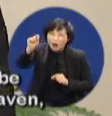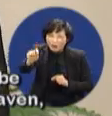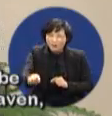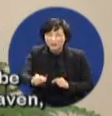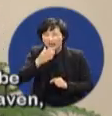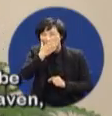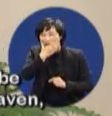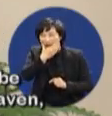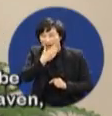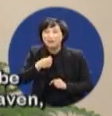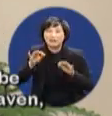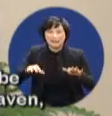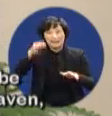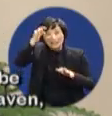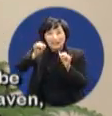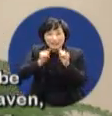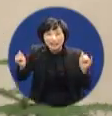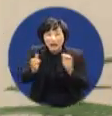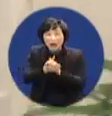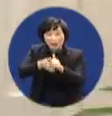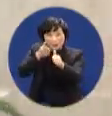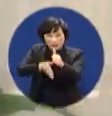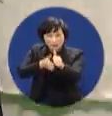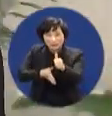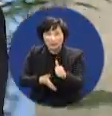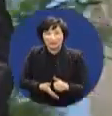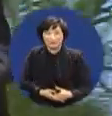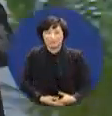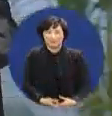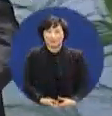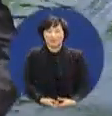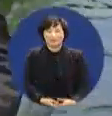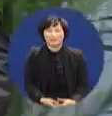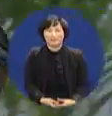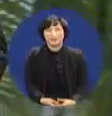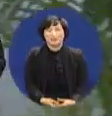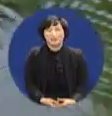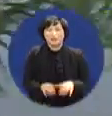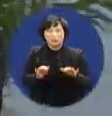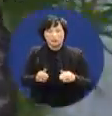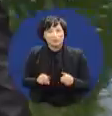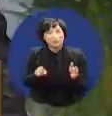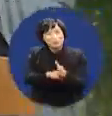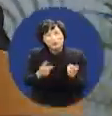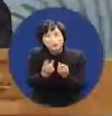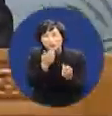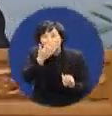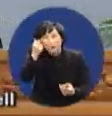영원히 행복하다고 인정하시면 아멘합시다. 아니 그걸 어떻게 믿어?